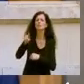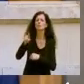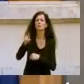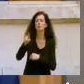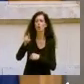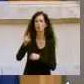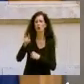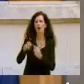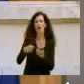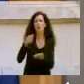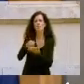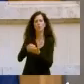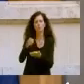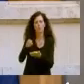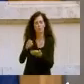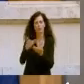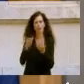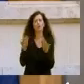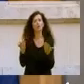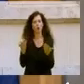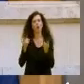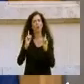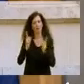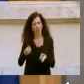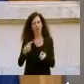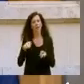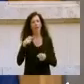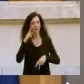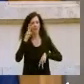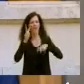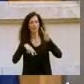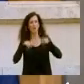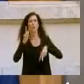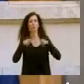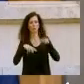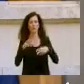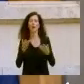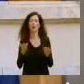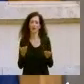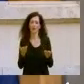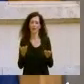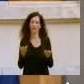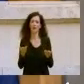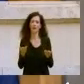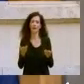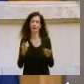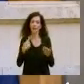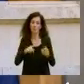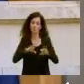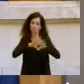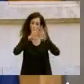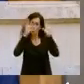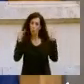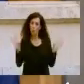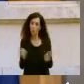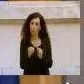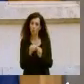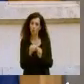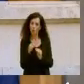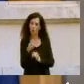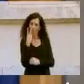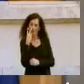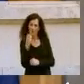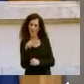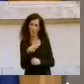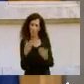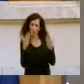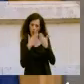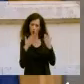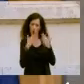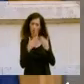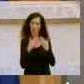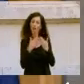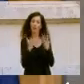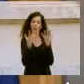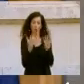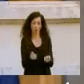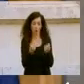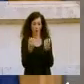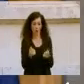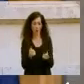condizioni ci vengono fatte e ovviamente tutte queste previsioni che sono concretamente poi